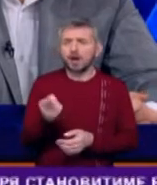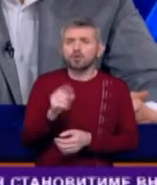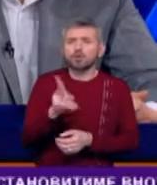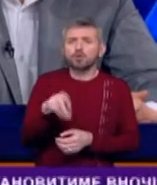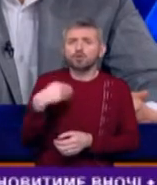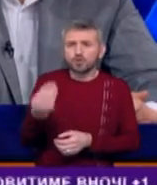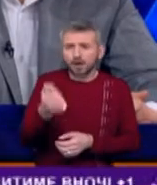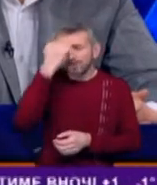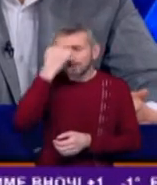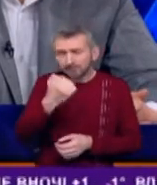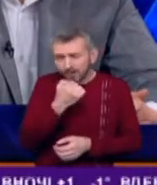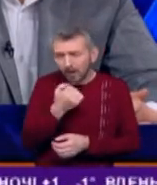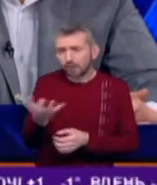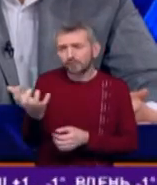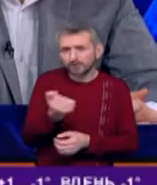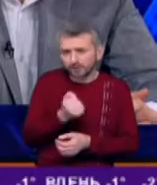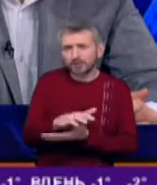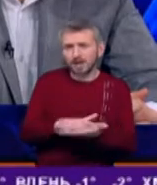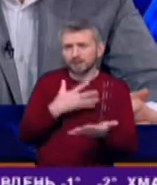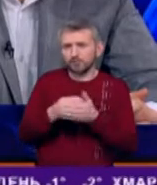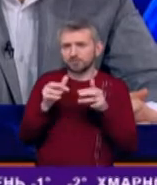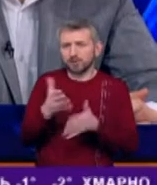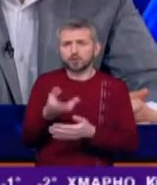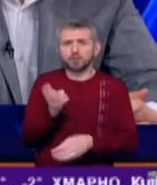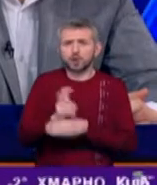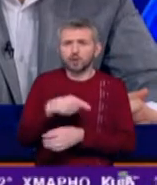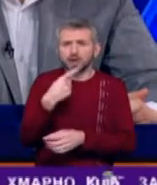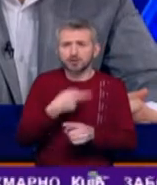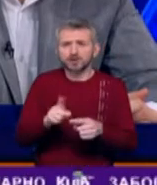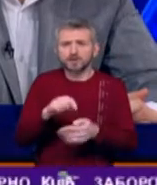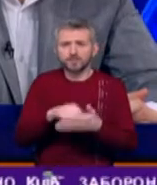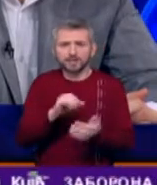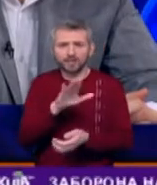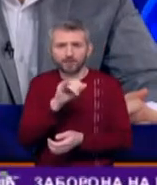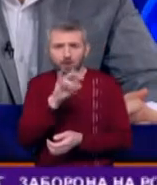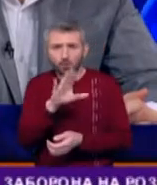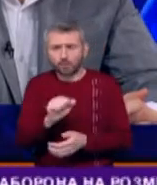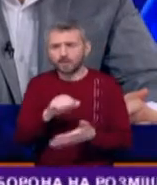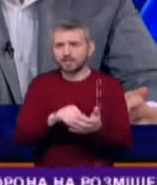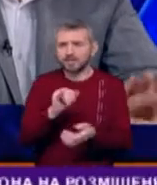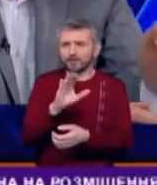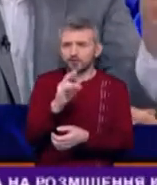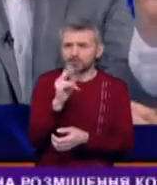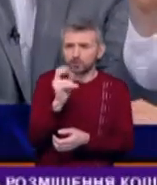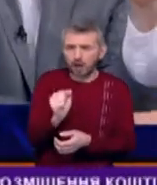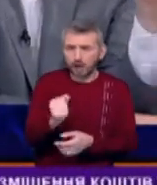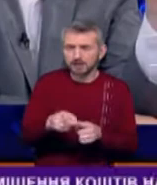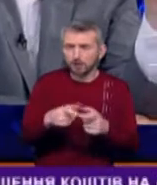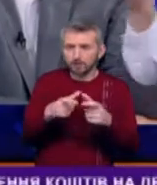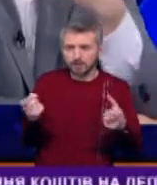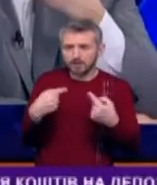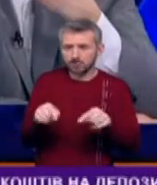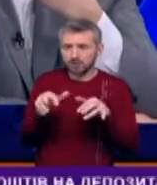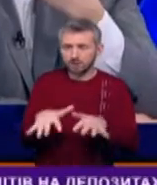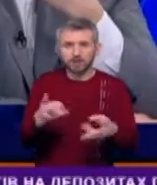і займайтеся далі своїми справами. Якщо там приходять і кажуть, це від Іванова це чи від Іванчука цей конверт, тоді це інша справа.